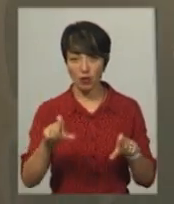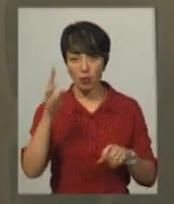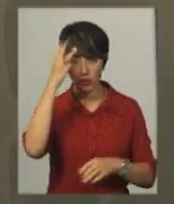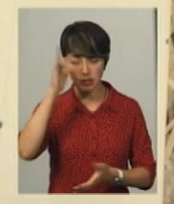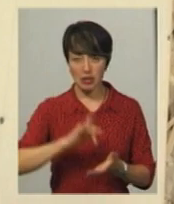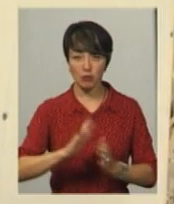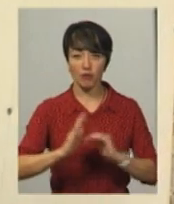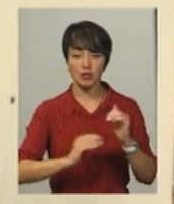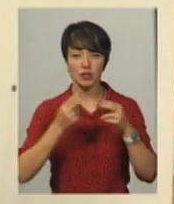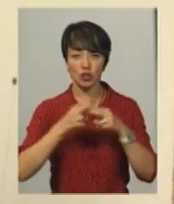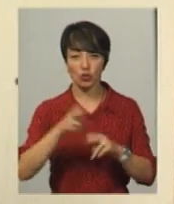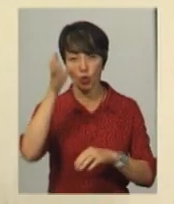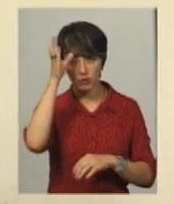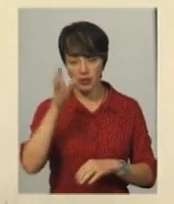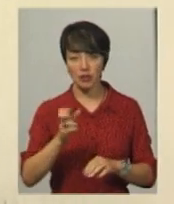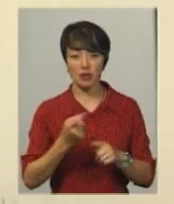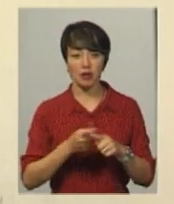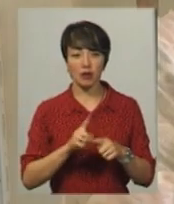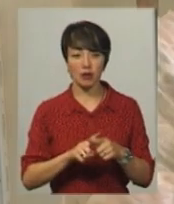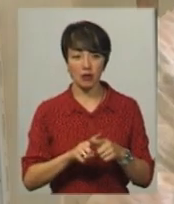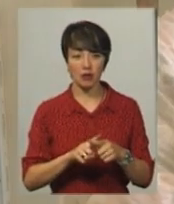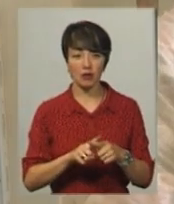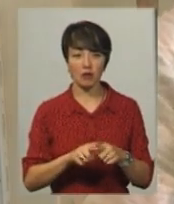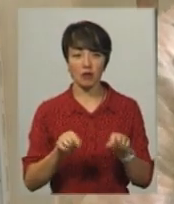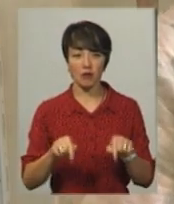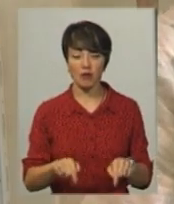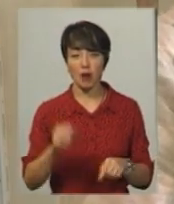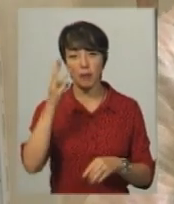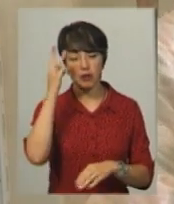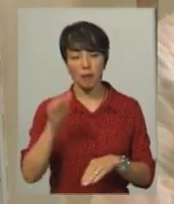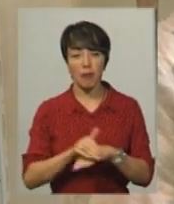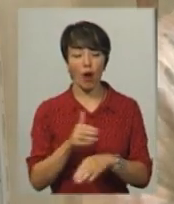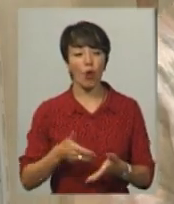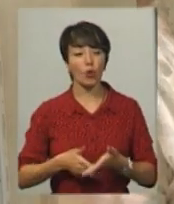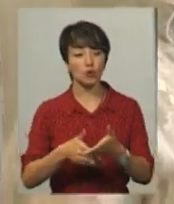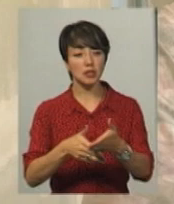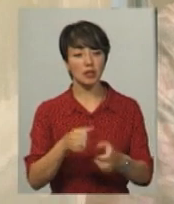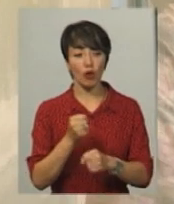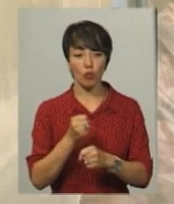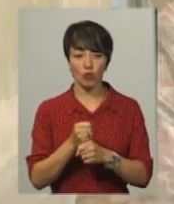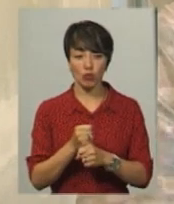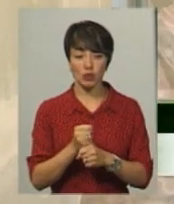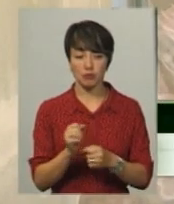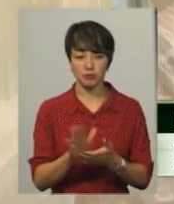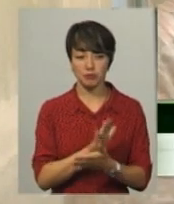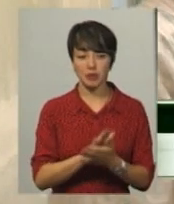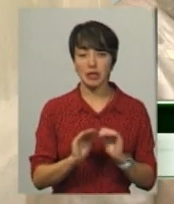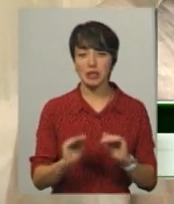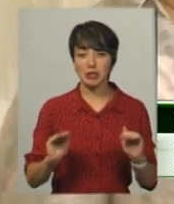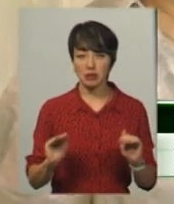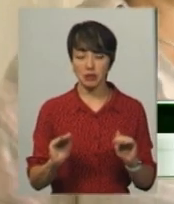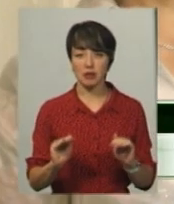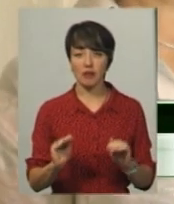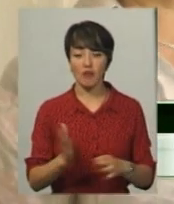центр професійно-технічної освіти» у 8 в Хмельницькому. Це благодійна така робота. Заодно і діти проходили